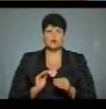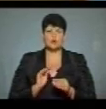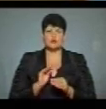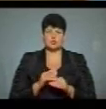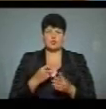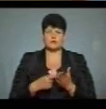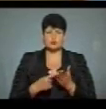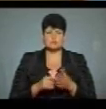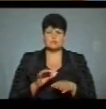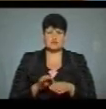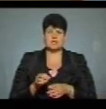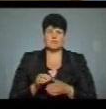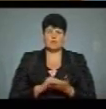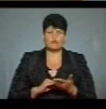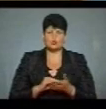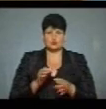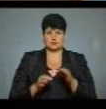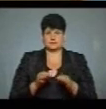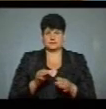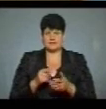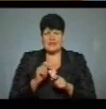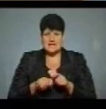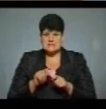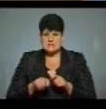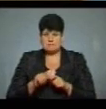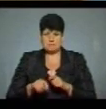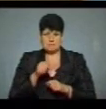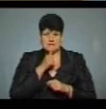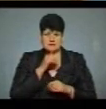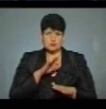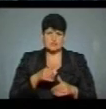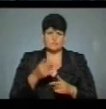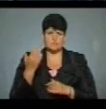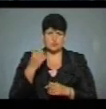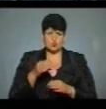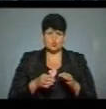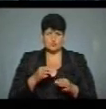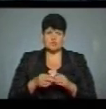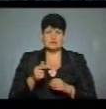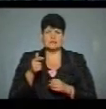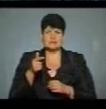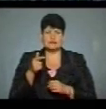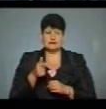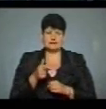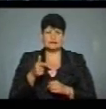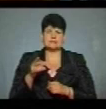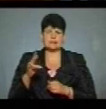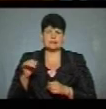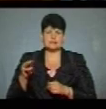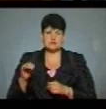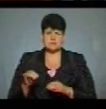та проведення повторних судових експертиз, які були подані на попередньому слуханні. Галина Гнатишин, мати загиблого